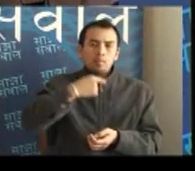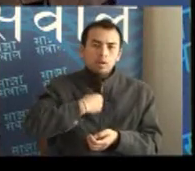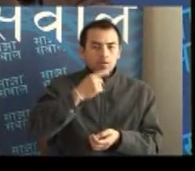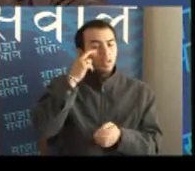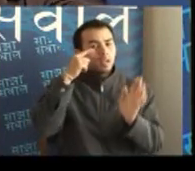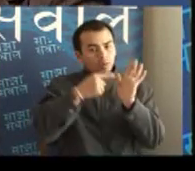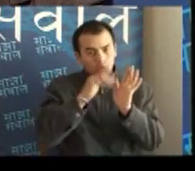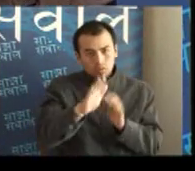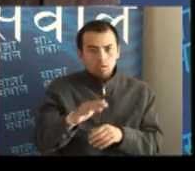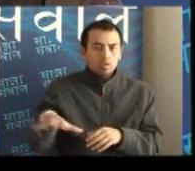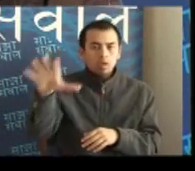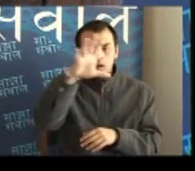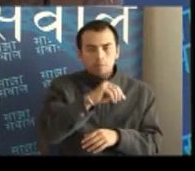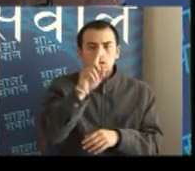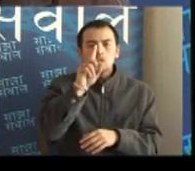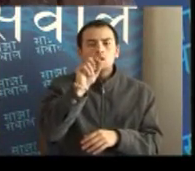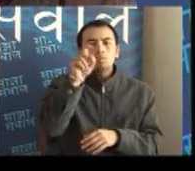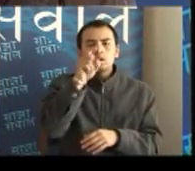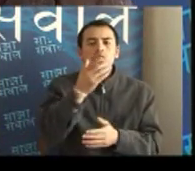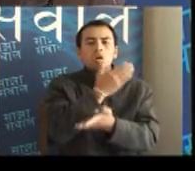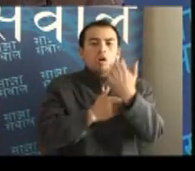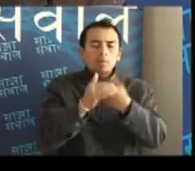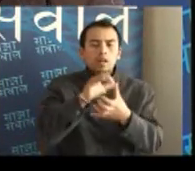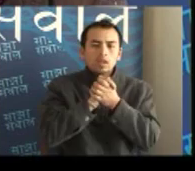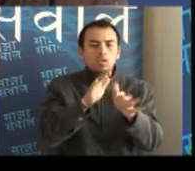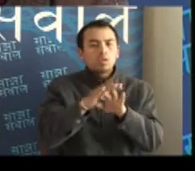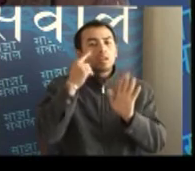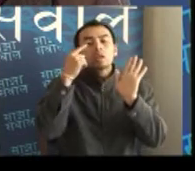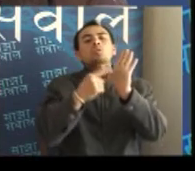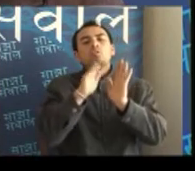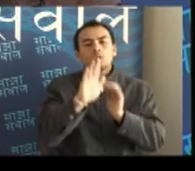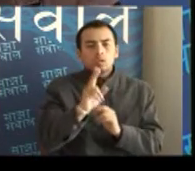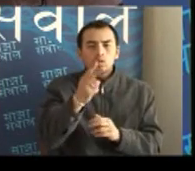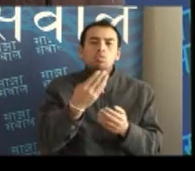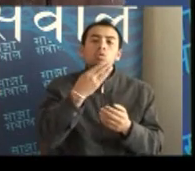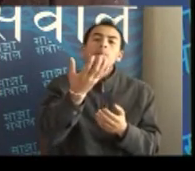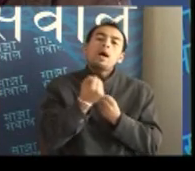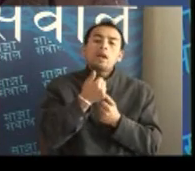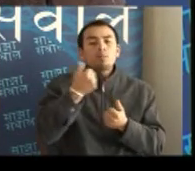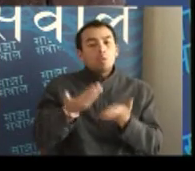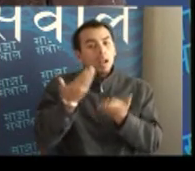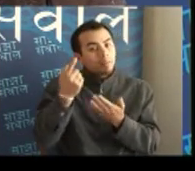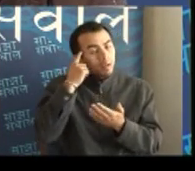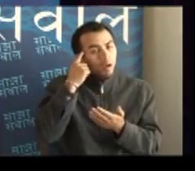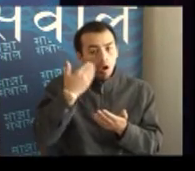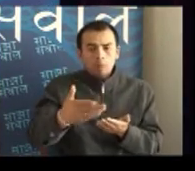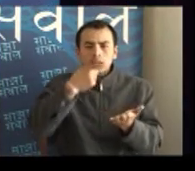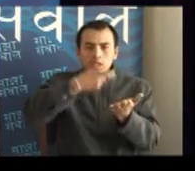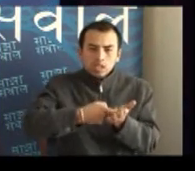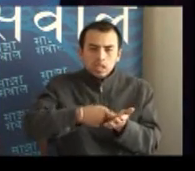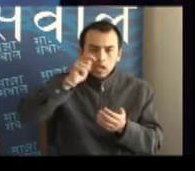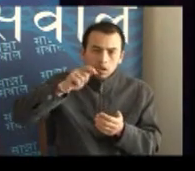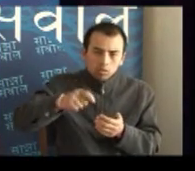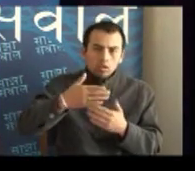पनि देखेको छु र हामी सम्पूर्ण हामी 10% अपाङ्गता भएको साथीहरूले देखिरहेका छन्। त्यस्तो हुन पाए हुन्थ्यो भने हामीलाई लागि अब केही नीति र